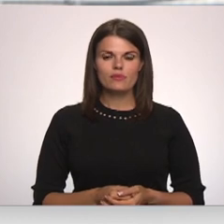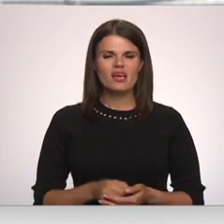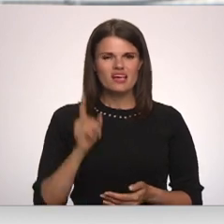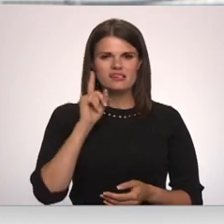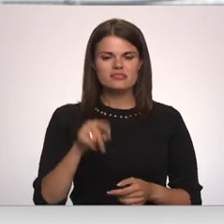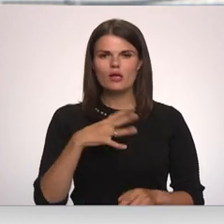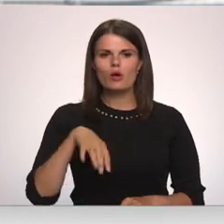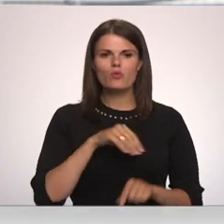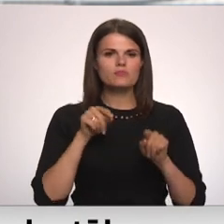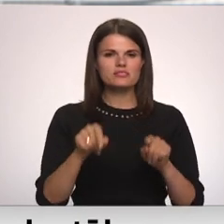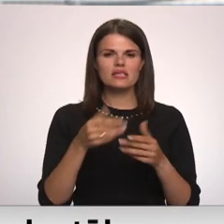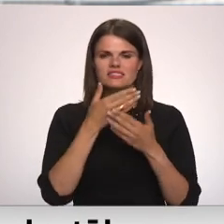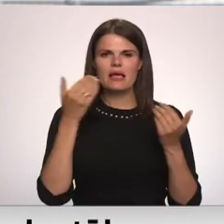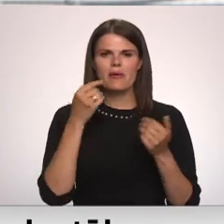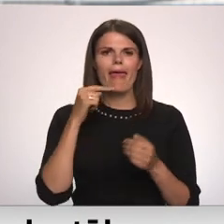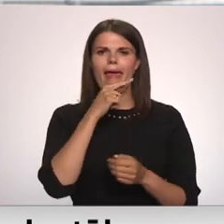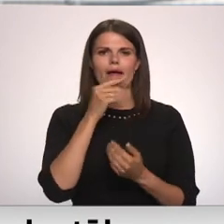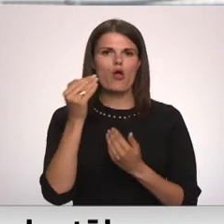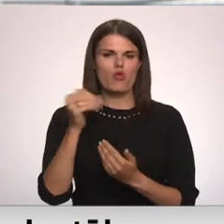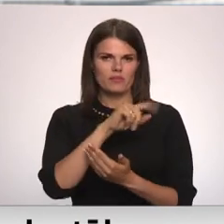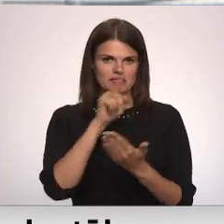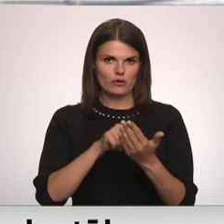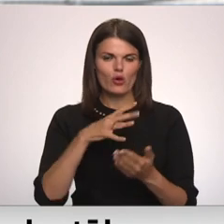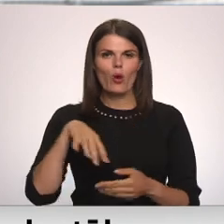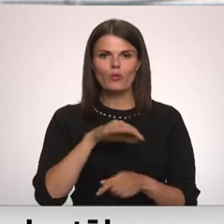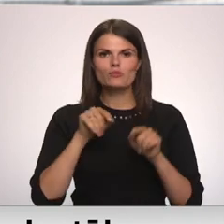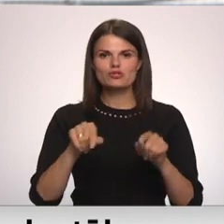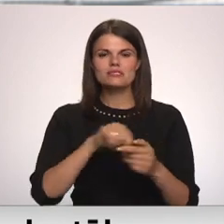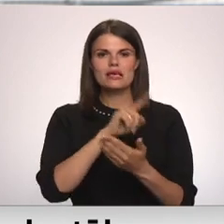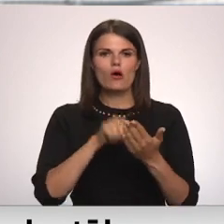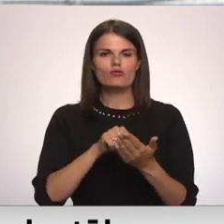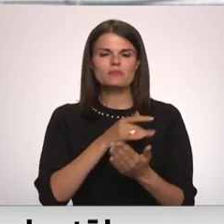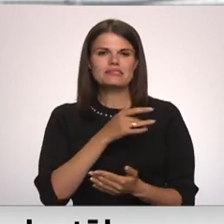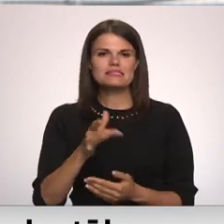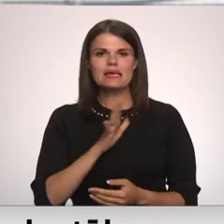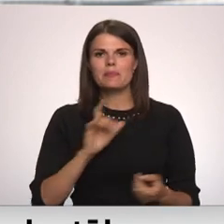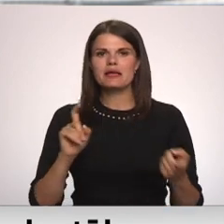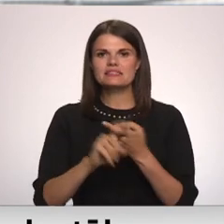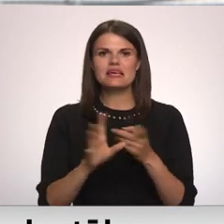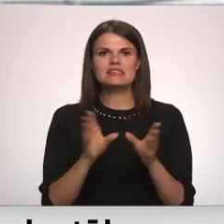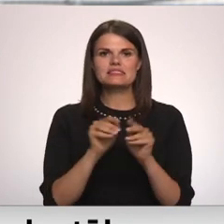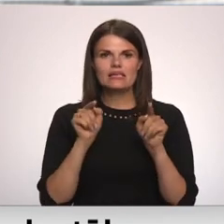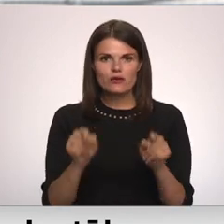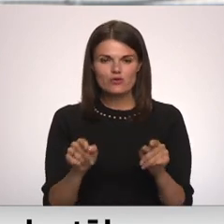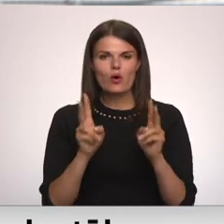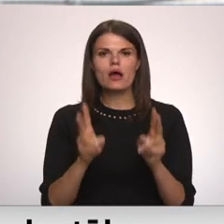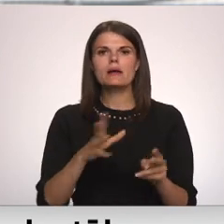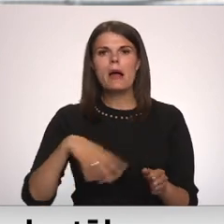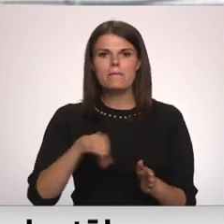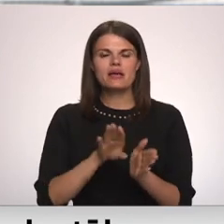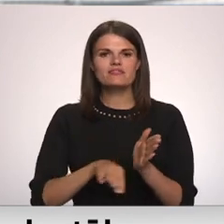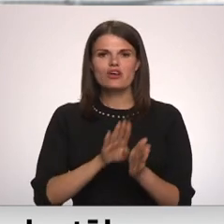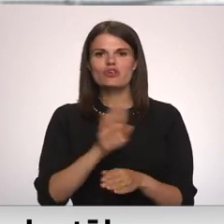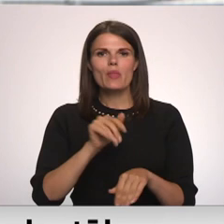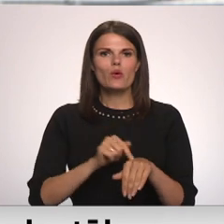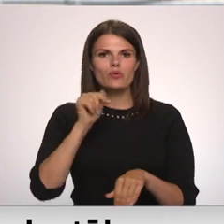Ziniet, mums tas nebija ekonomisks jautājums. Mums šis jautājums drīzāk bija saistīts ar to, ka mēs vienkārši nejutāmies